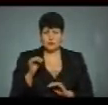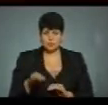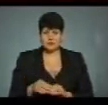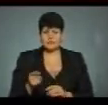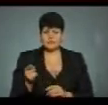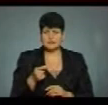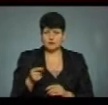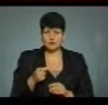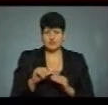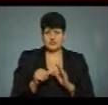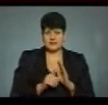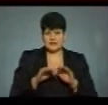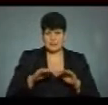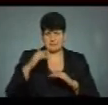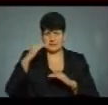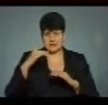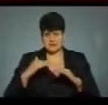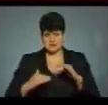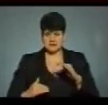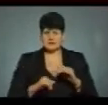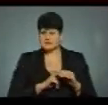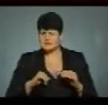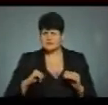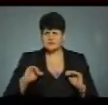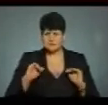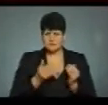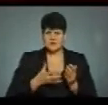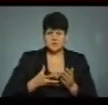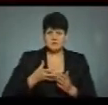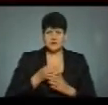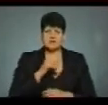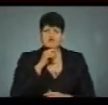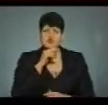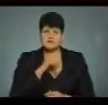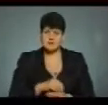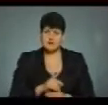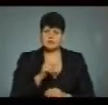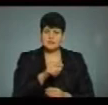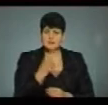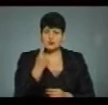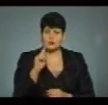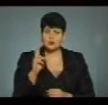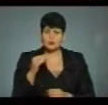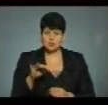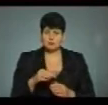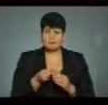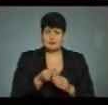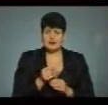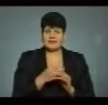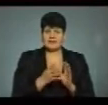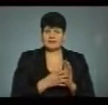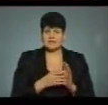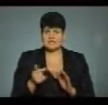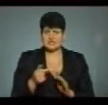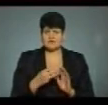на 16-му місці серед міст України. Найнижчий в Україні тариф на воду у Чернівцях. Там за куб води платять 19